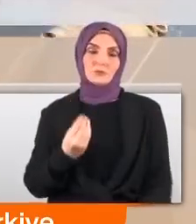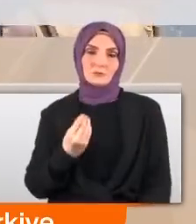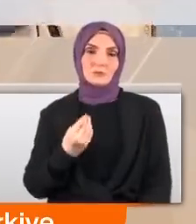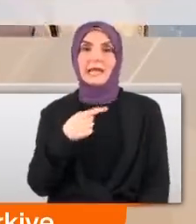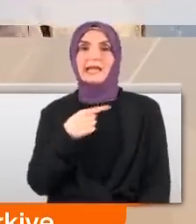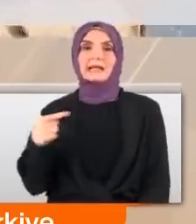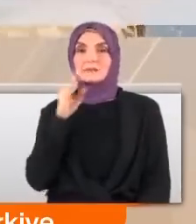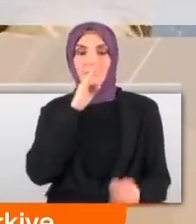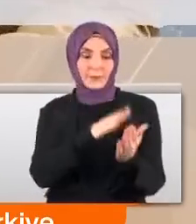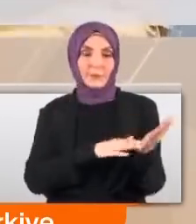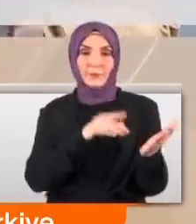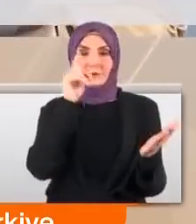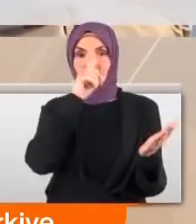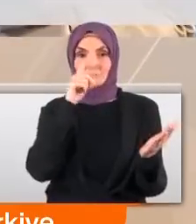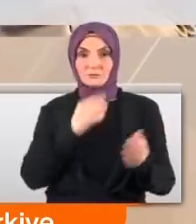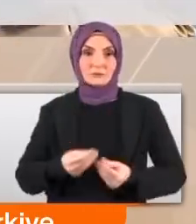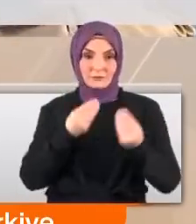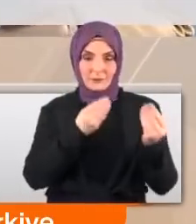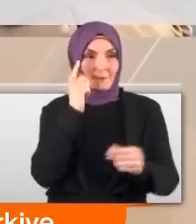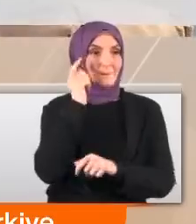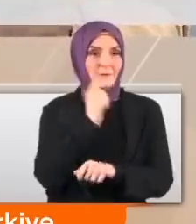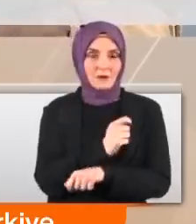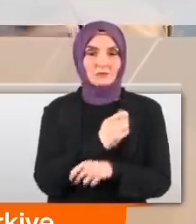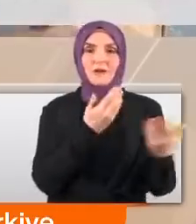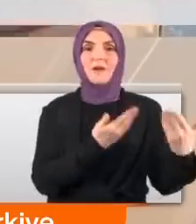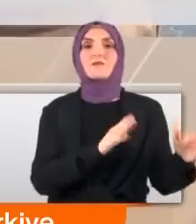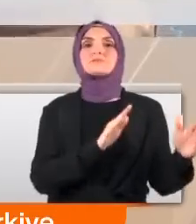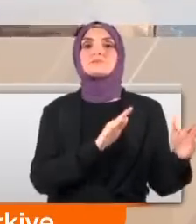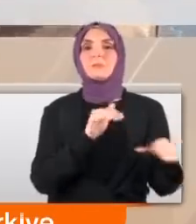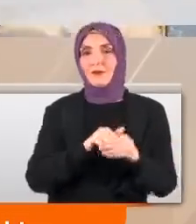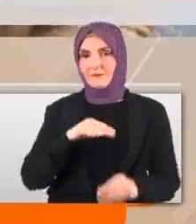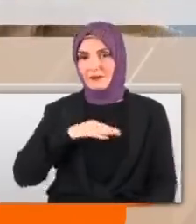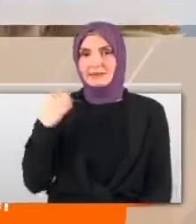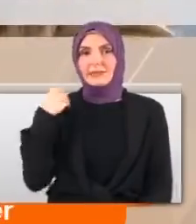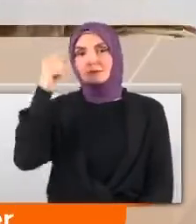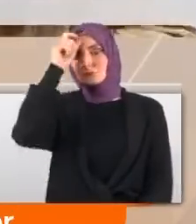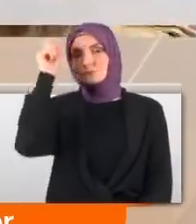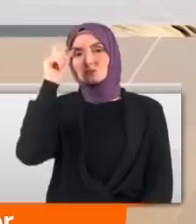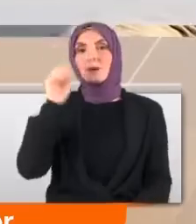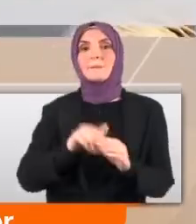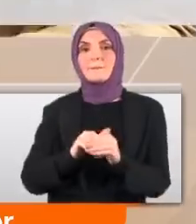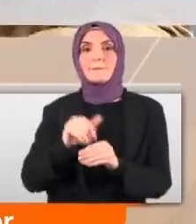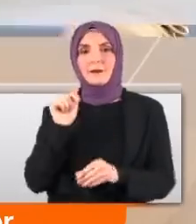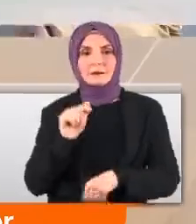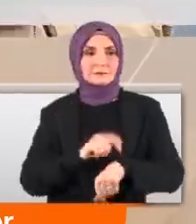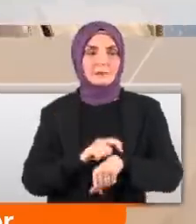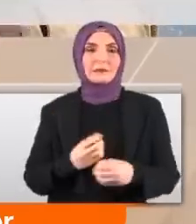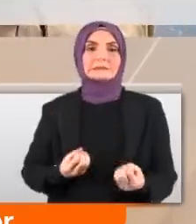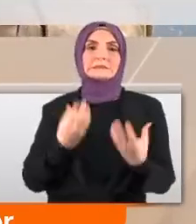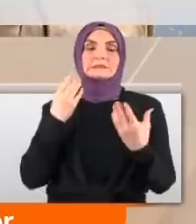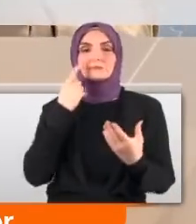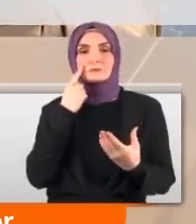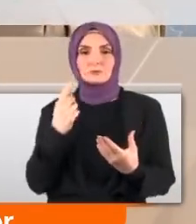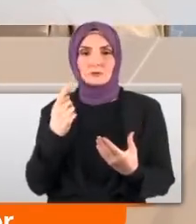için başvurusu kabul edilmeyen partiler de oldu. Yine Yeni Türkiye Partisi yetiştiremediği için bugün listesini sunamayan partilerden bir